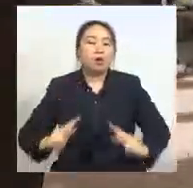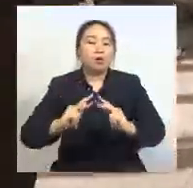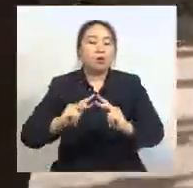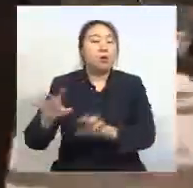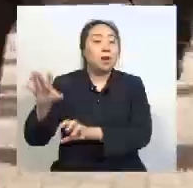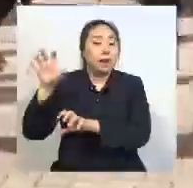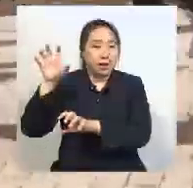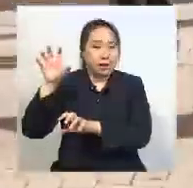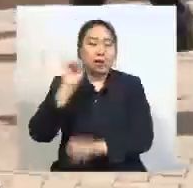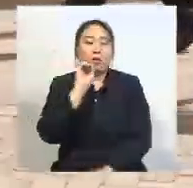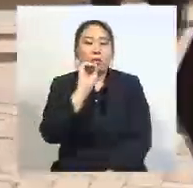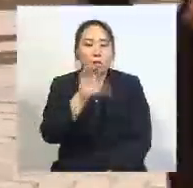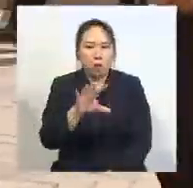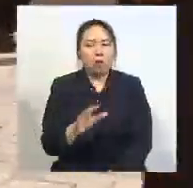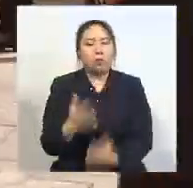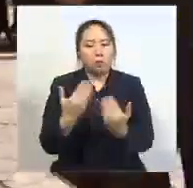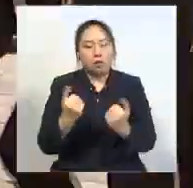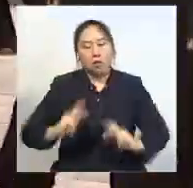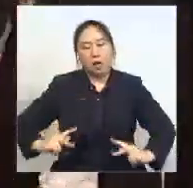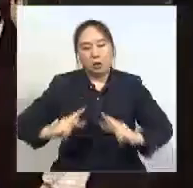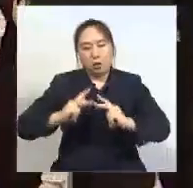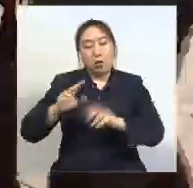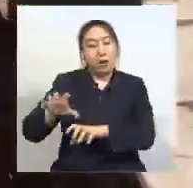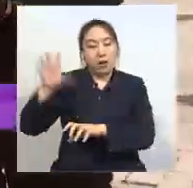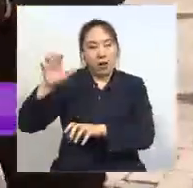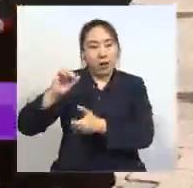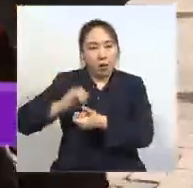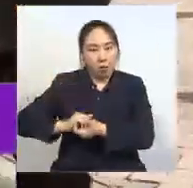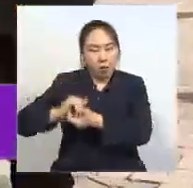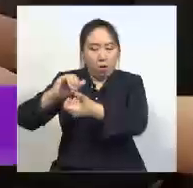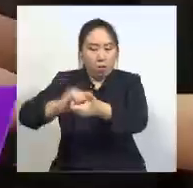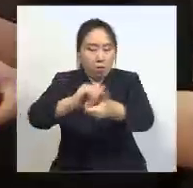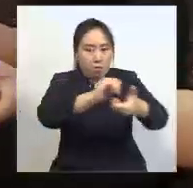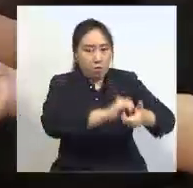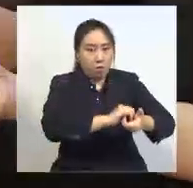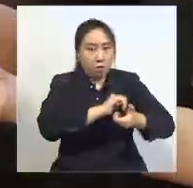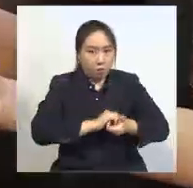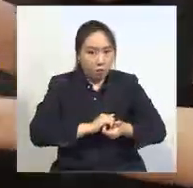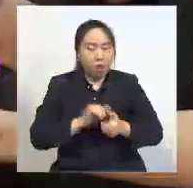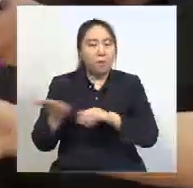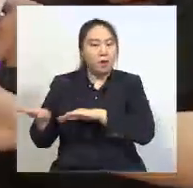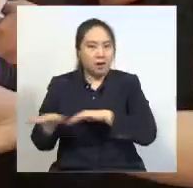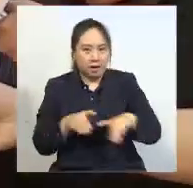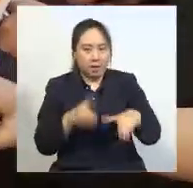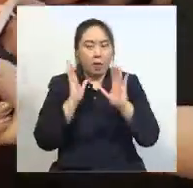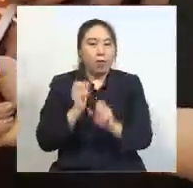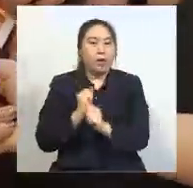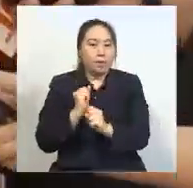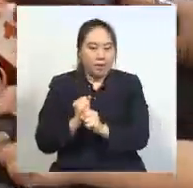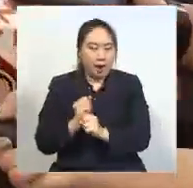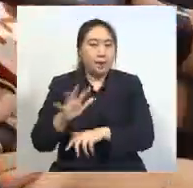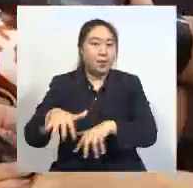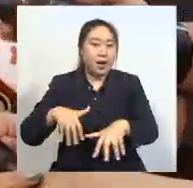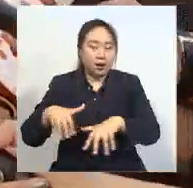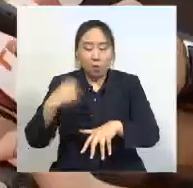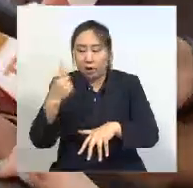กระทรวงมหาดไทยบอกว่าทางกระทรวงมหาดไทยได้ร่วมกับทุกฝ่ายที่เกี่ยวข้องเตรียมการเจ้าหน้าที่อำนวยความสะดวกประชา